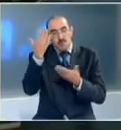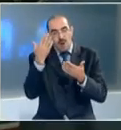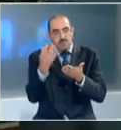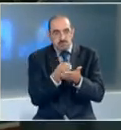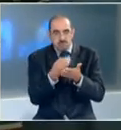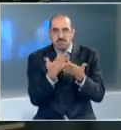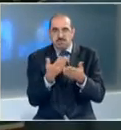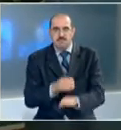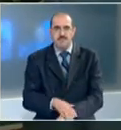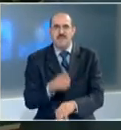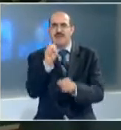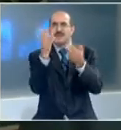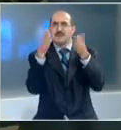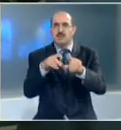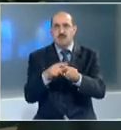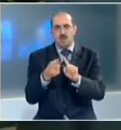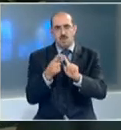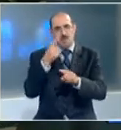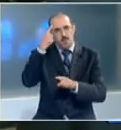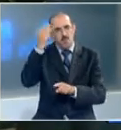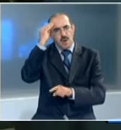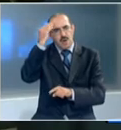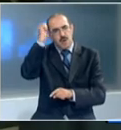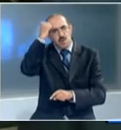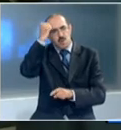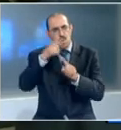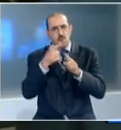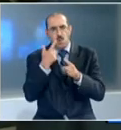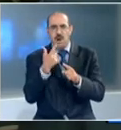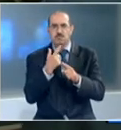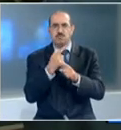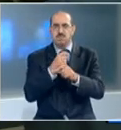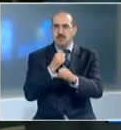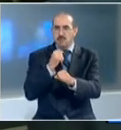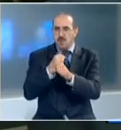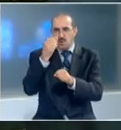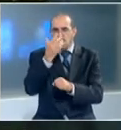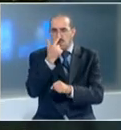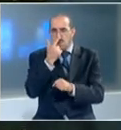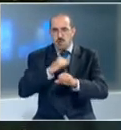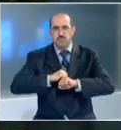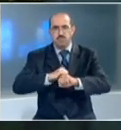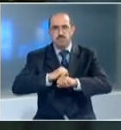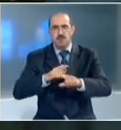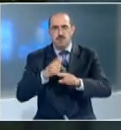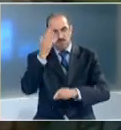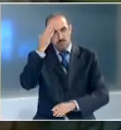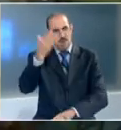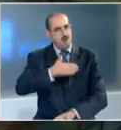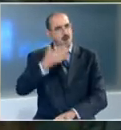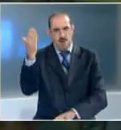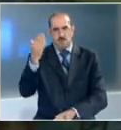الندوة ستعرض إلى جانب آخر، وهو علم الخيول من طرف الأمير عبد القادر، كان عالما